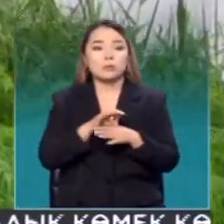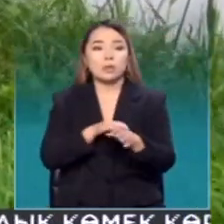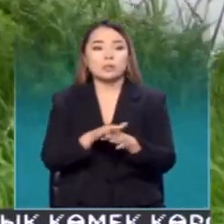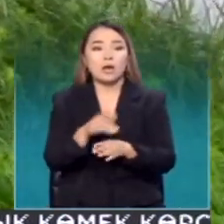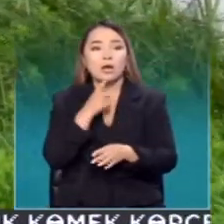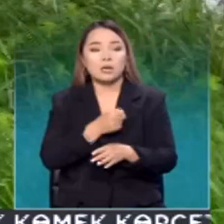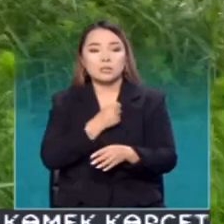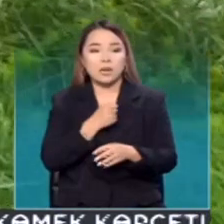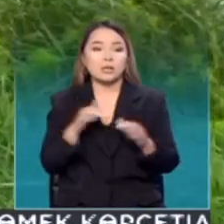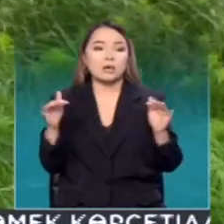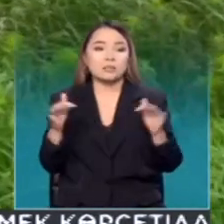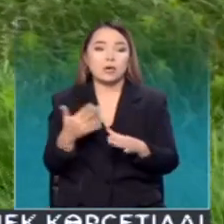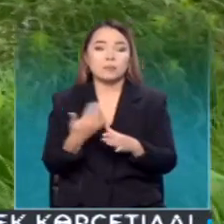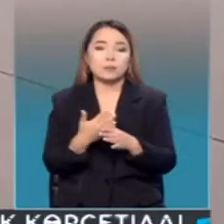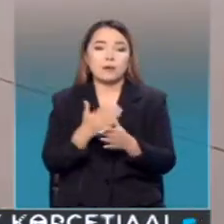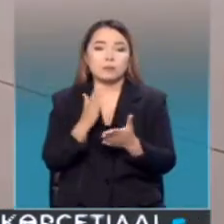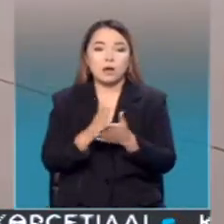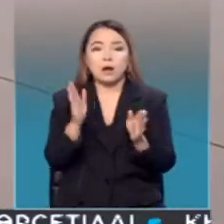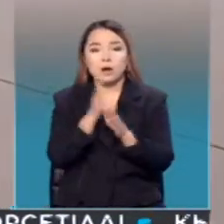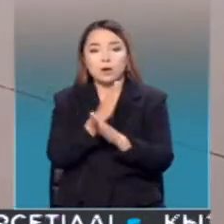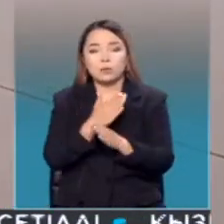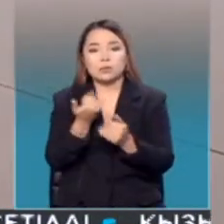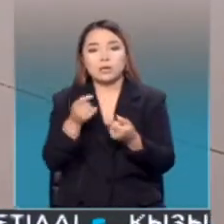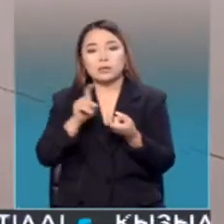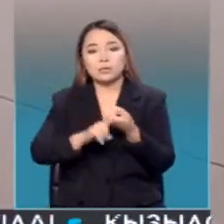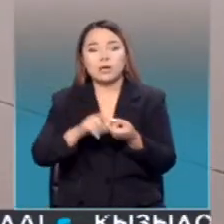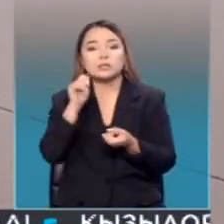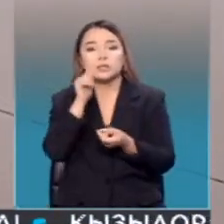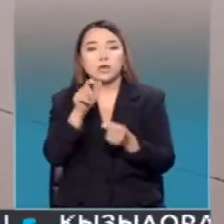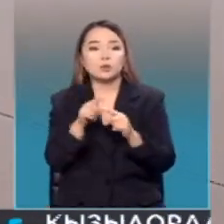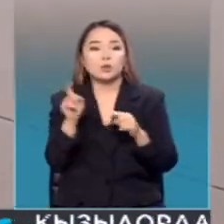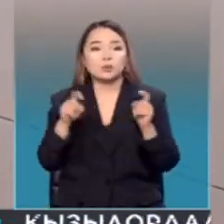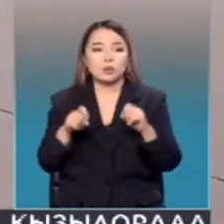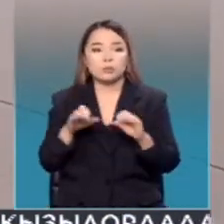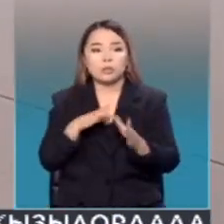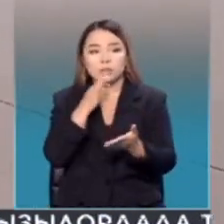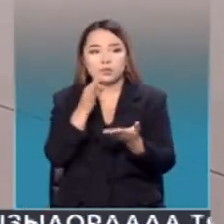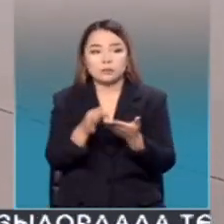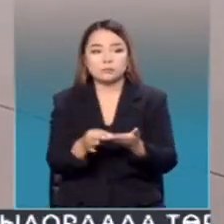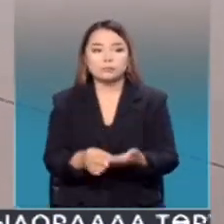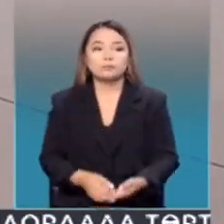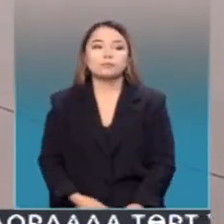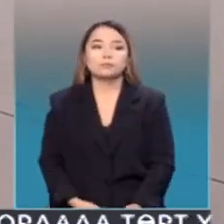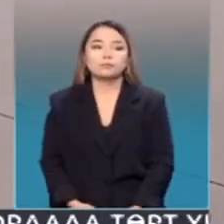әскерилер де жұмылдырылды. Ауа райы болжамына сай нөсер жауын ертеңде жауы ықтимал.